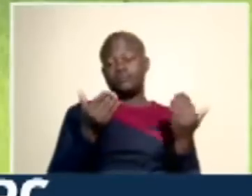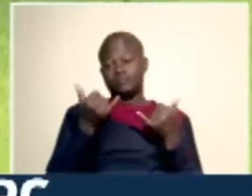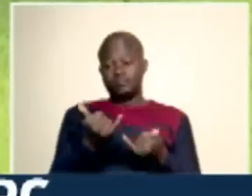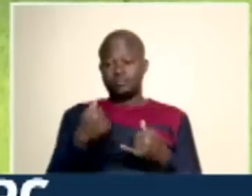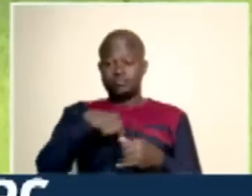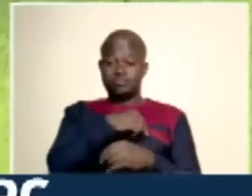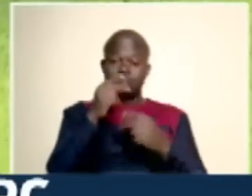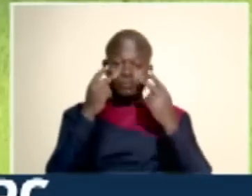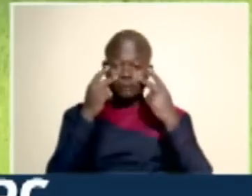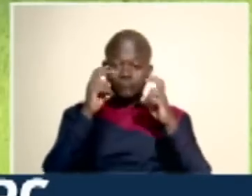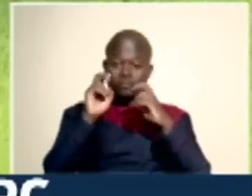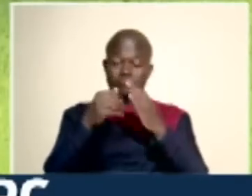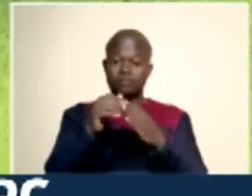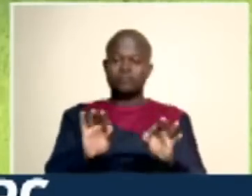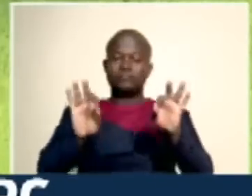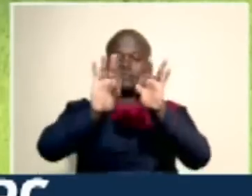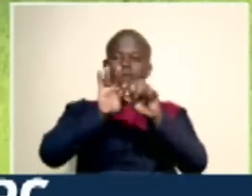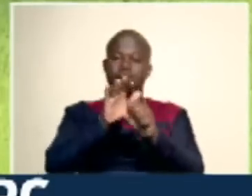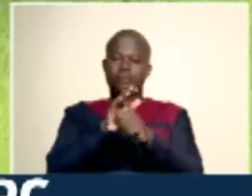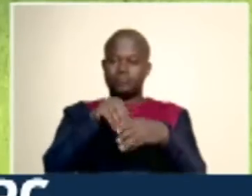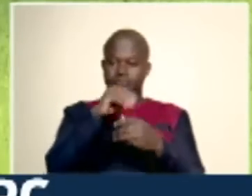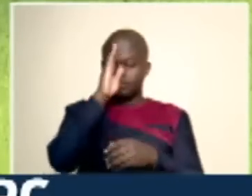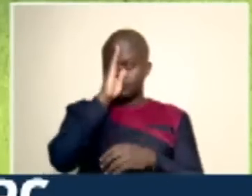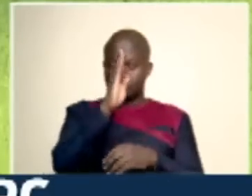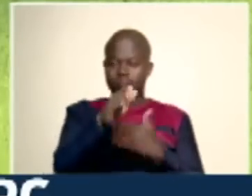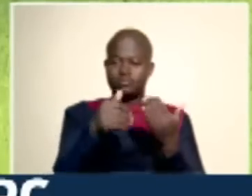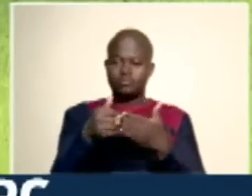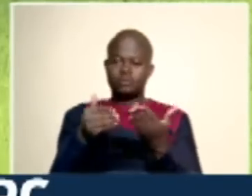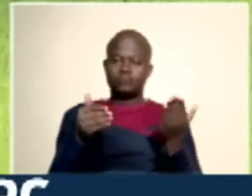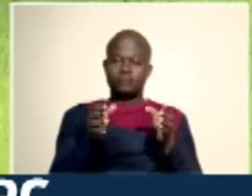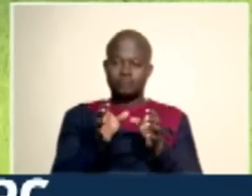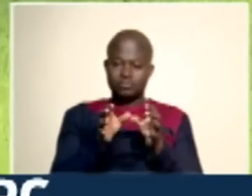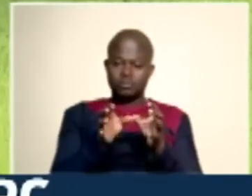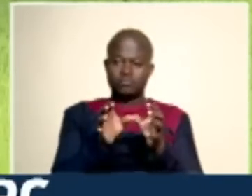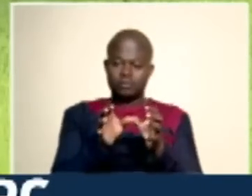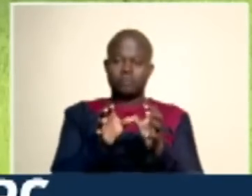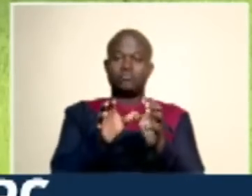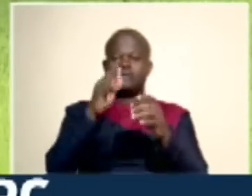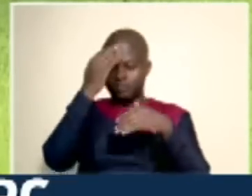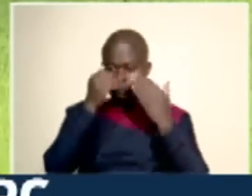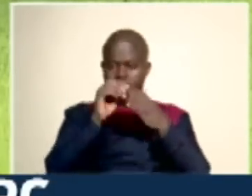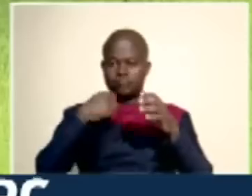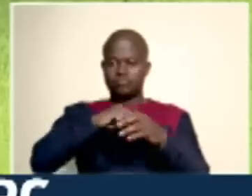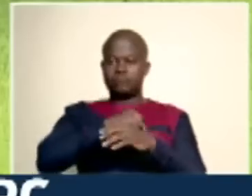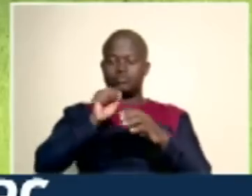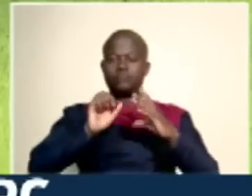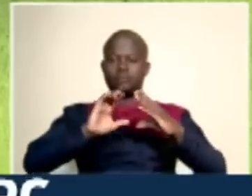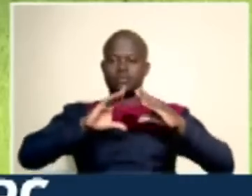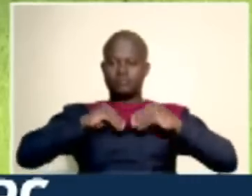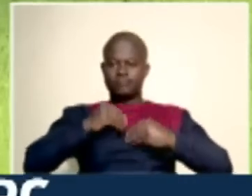rero byari bikwiye gushyira mu murongo kongwe ikotswe igitutu cyo kugira ngo